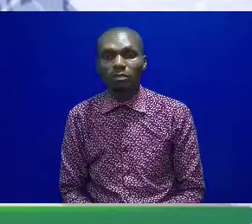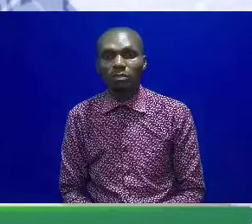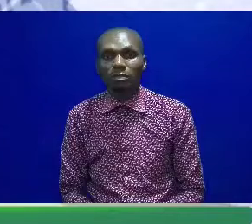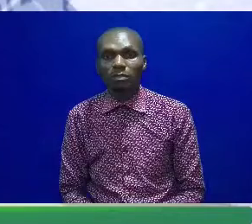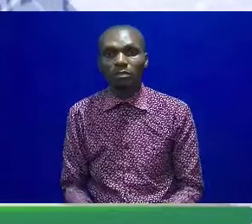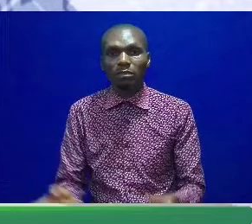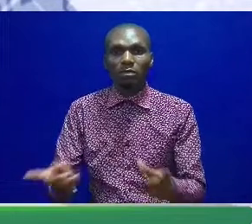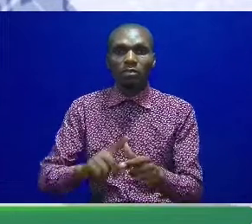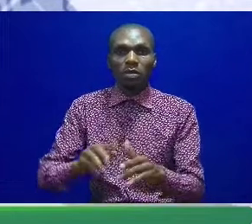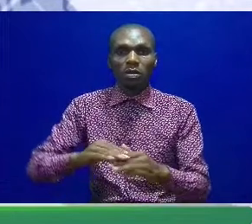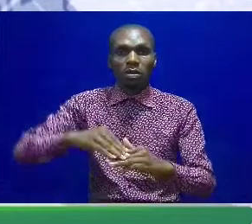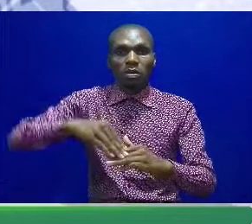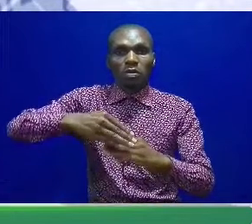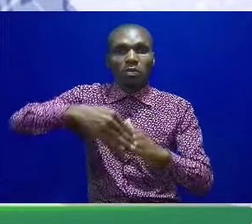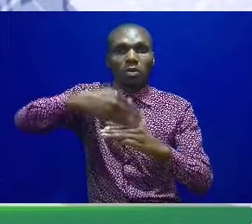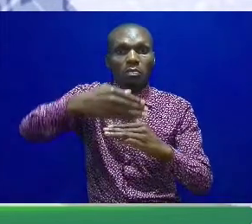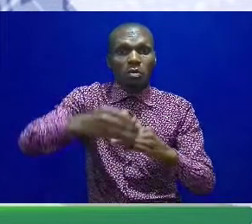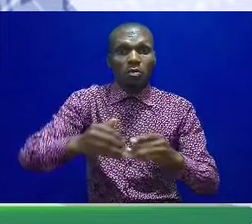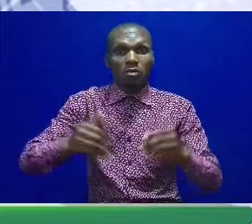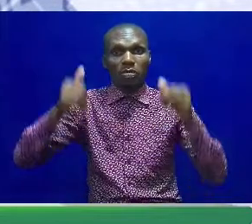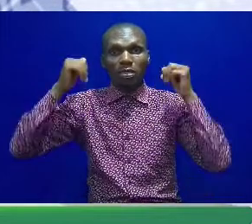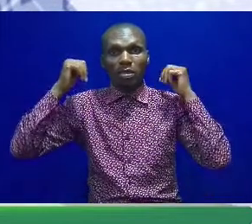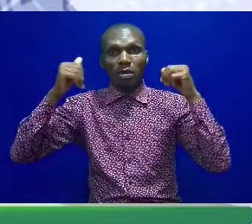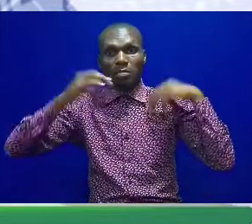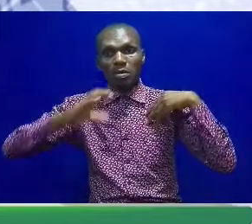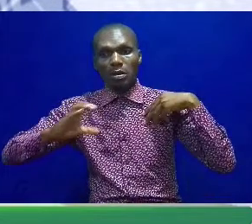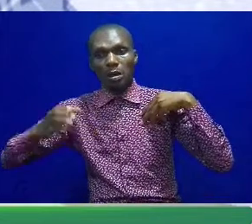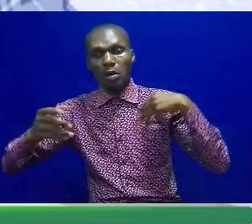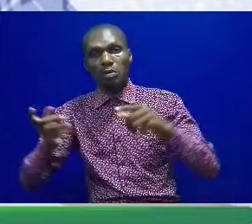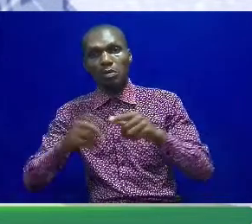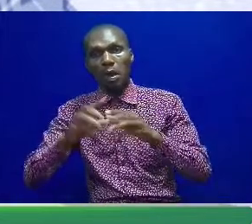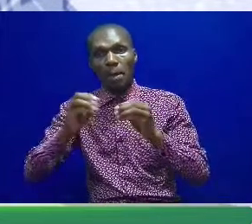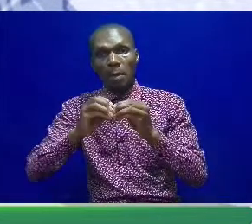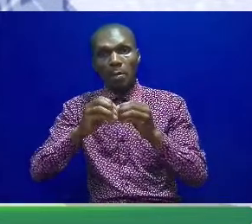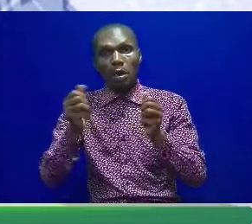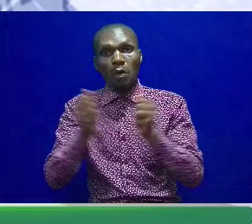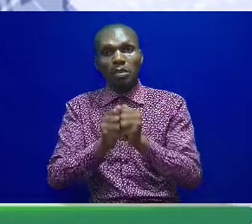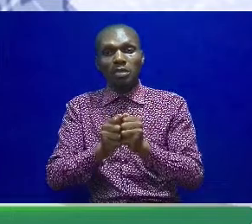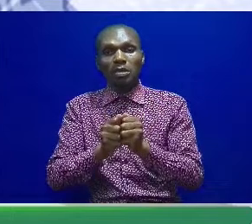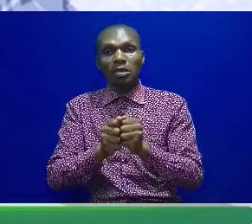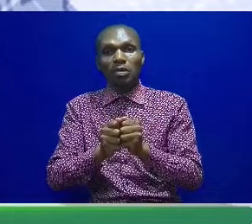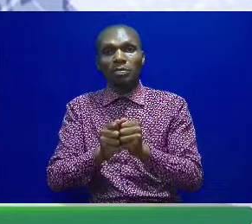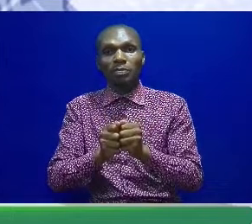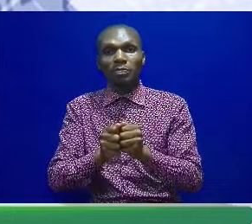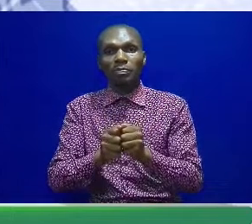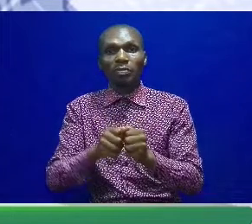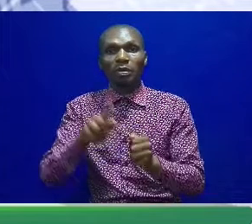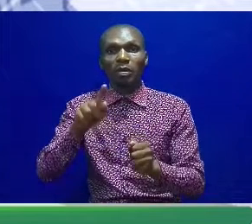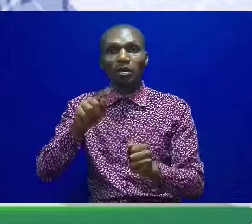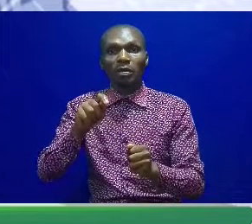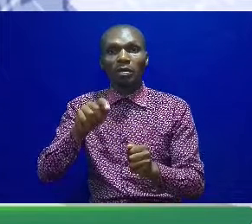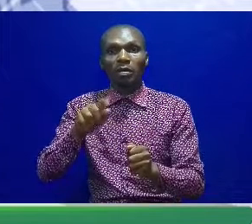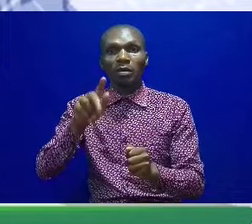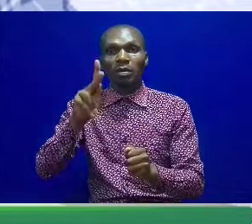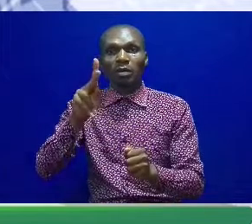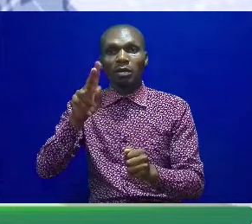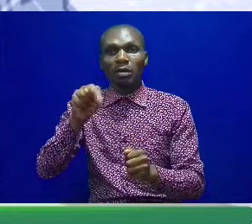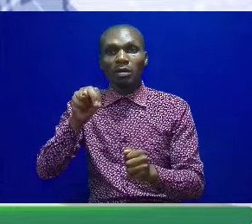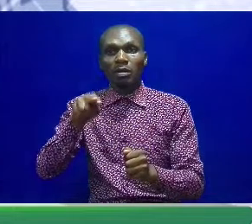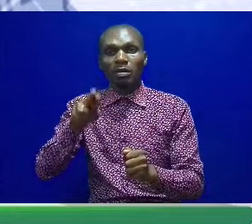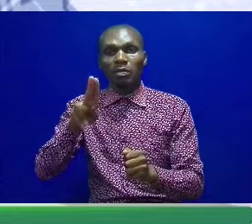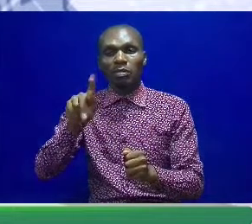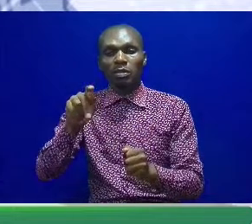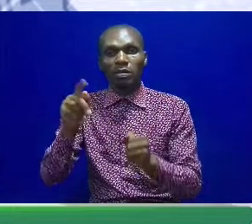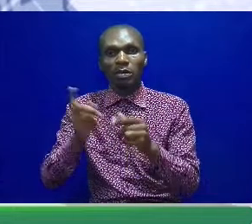Ni kato kwa ndoe kazi kaunti Nyamira asitoka nyonana no muri kiwe kiombe kyabarimu gasoro sagi irwa Nyamira nat Evans